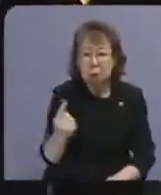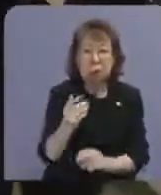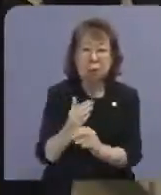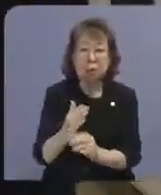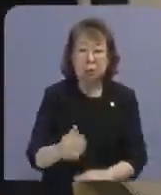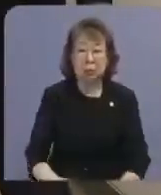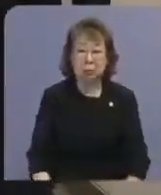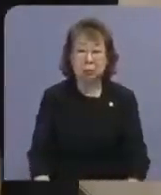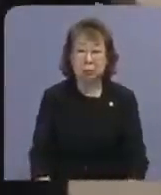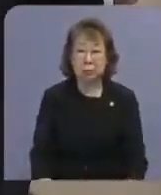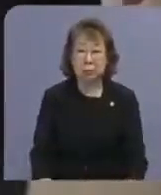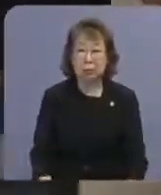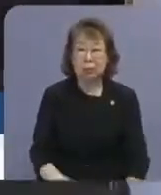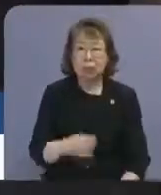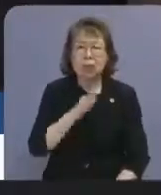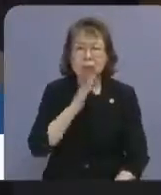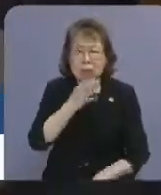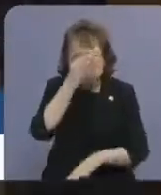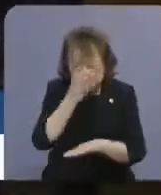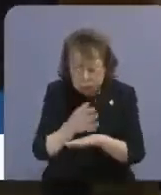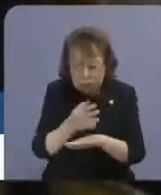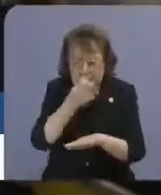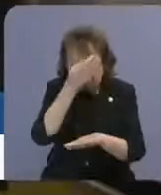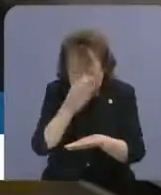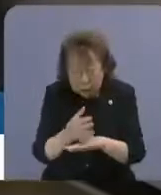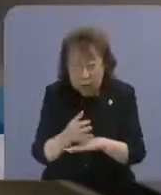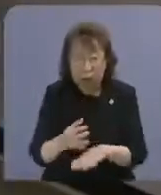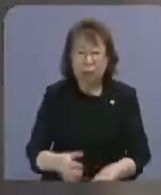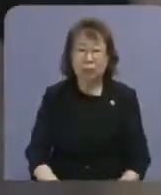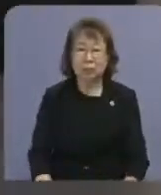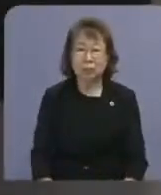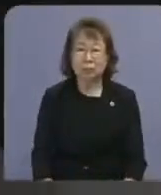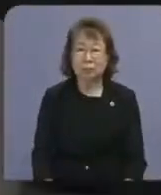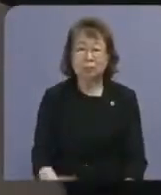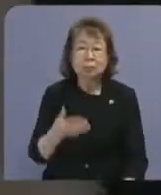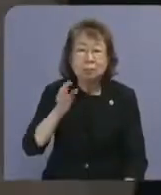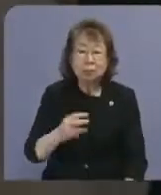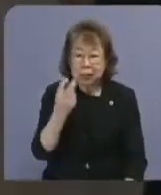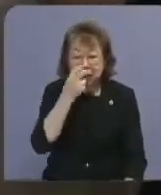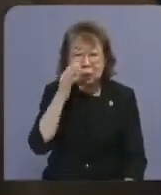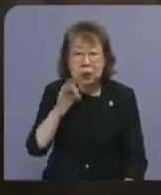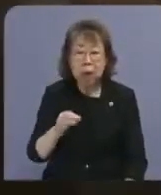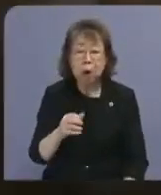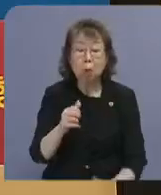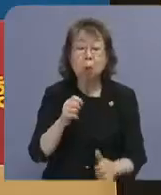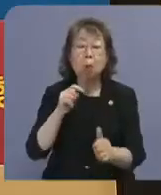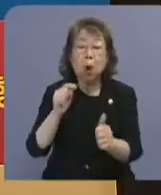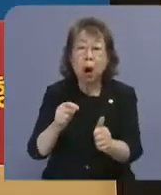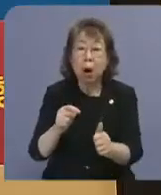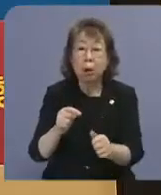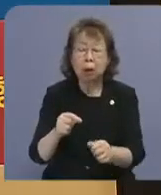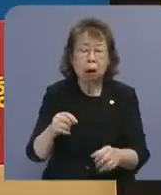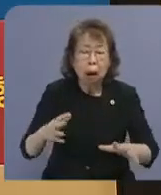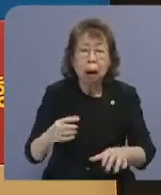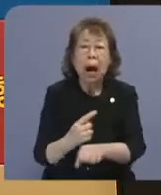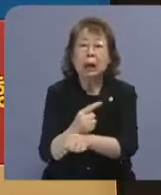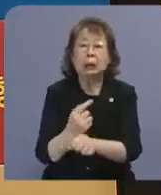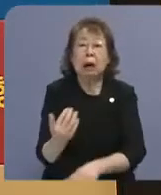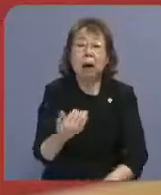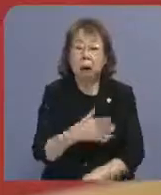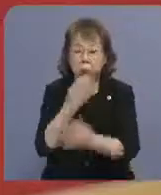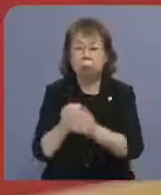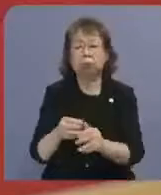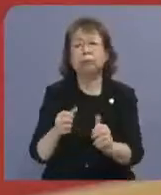향했습니다. 거듭거듭 사죄드립니다. 하지만 검찰의 구형이 예정됐던 공판은 1시간도 안 돼